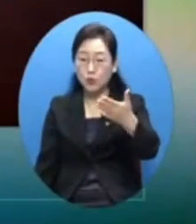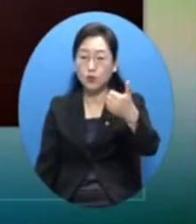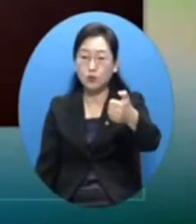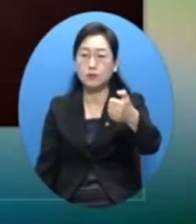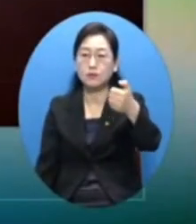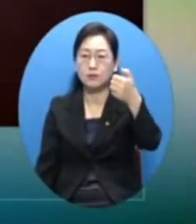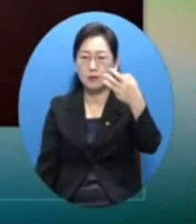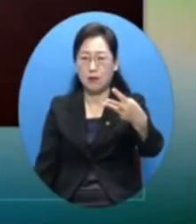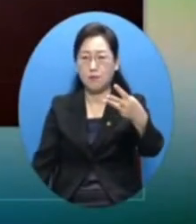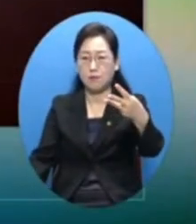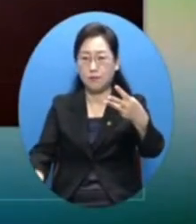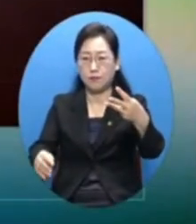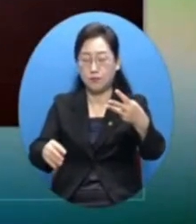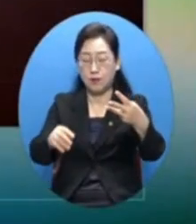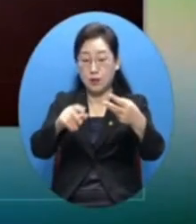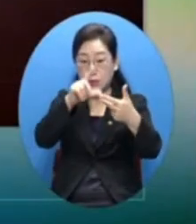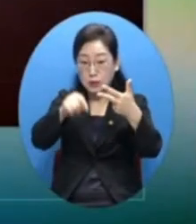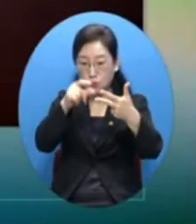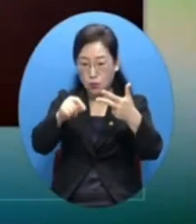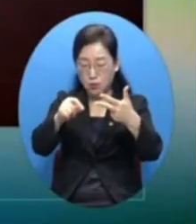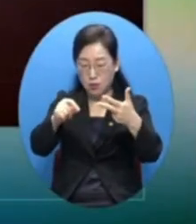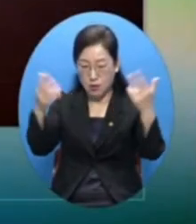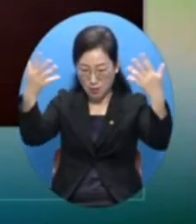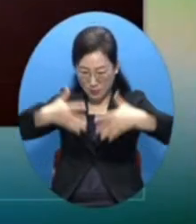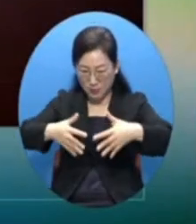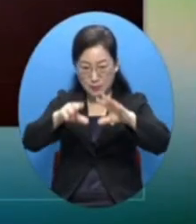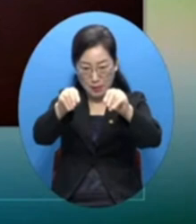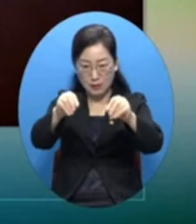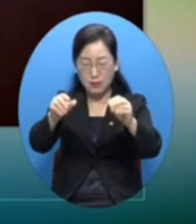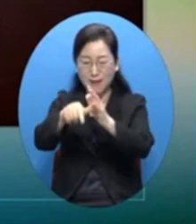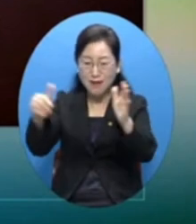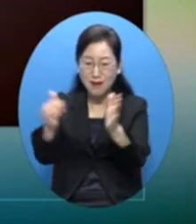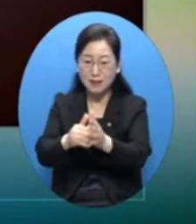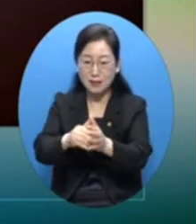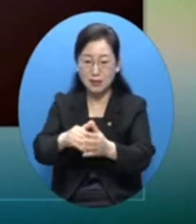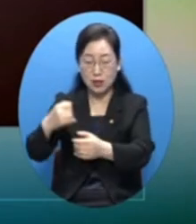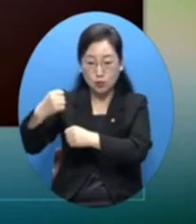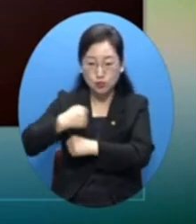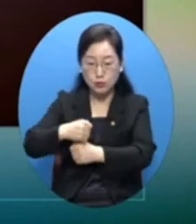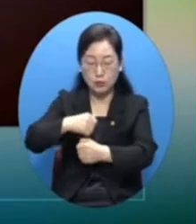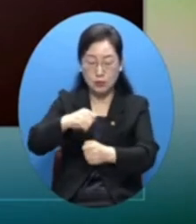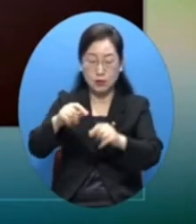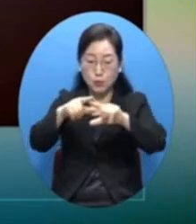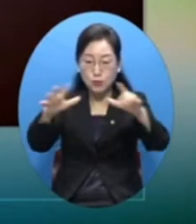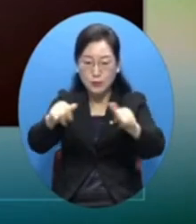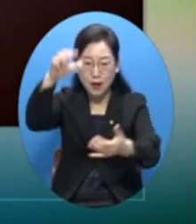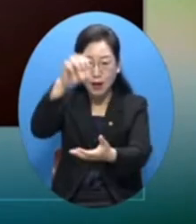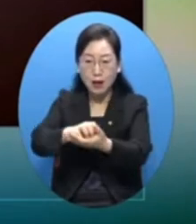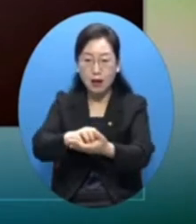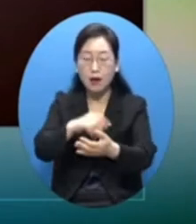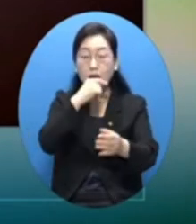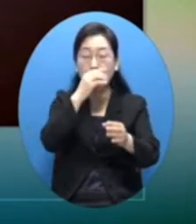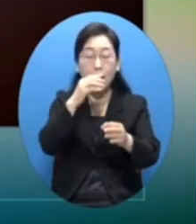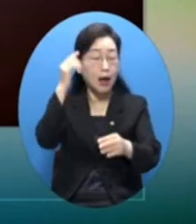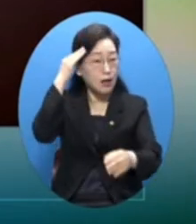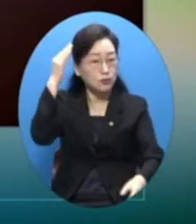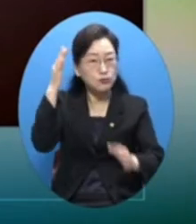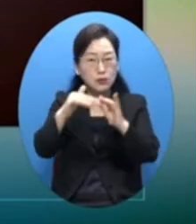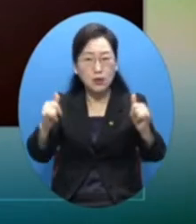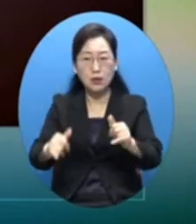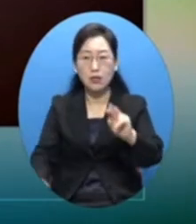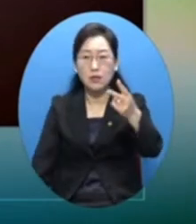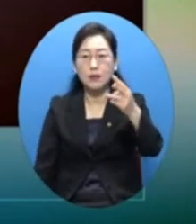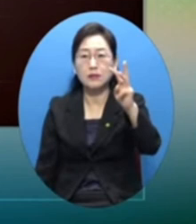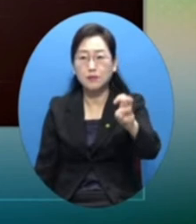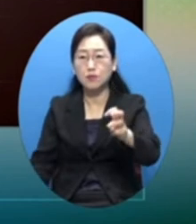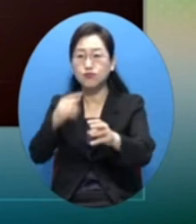체결되기까지 희생된 군인과 민간인이 사상자 숫자가 남한이 230만, 북한이 292만,